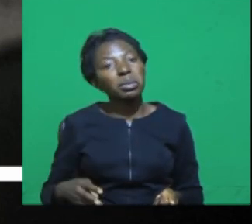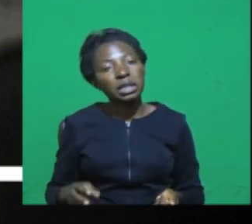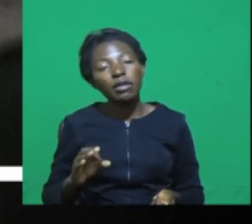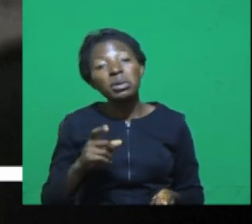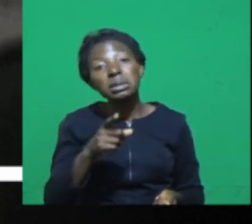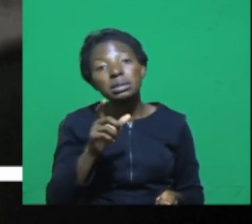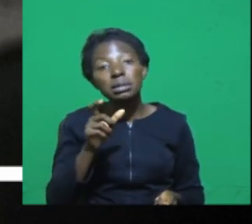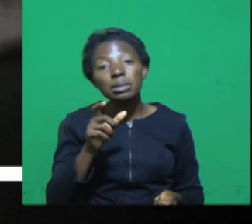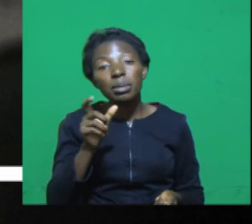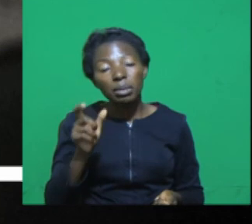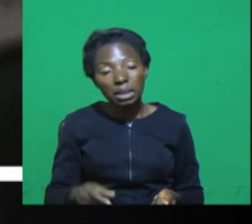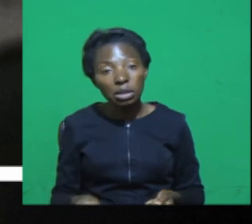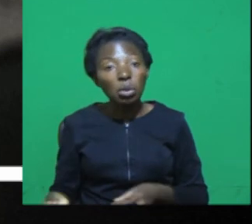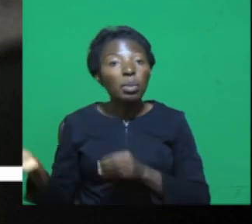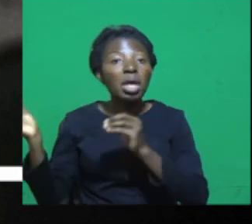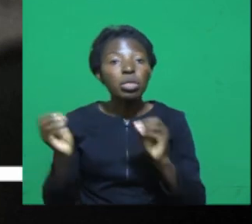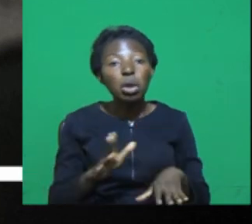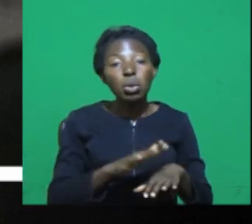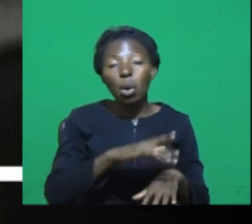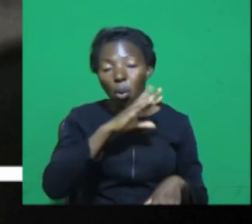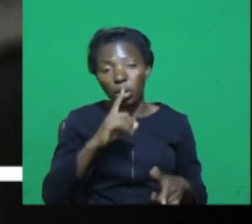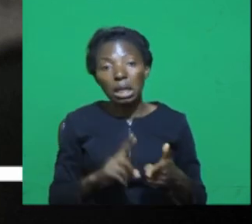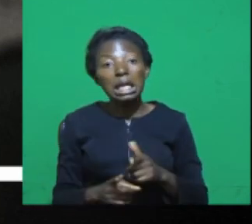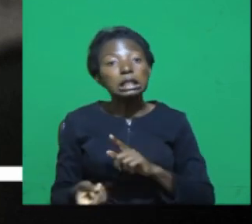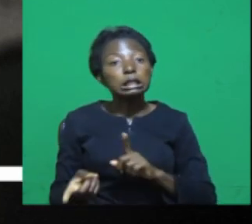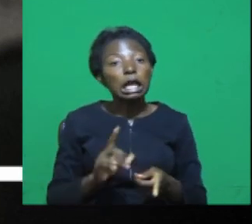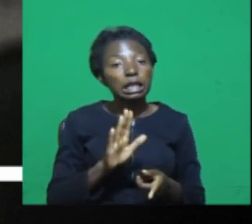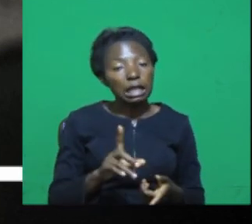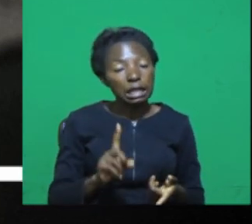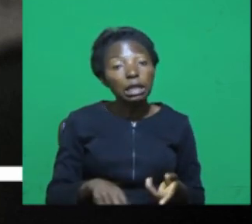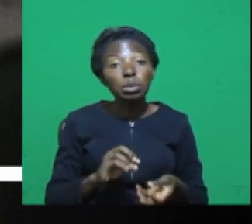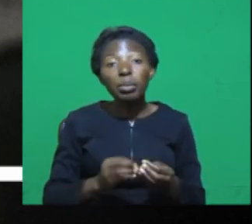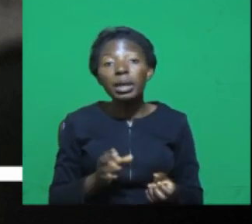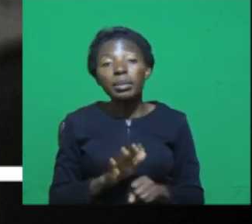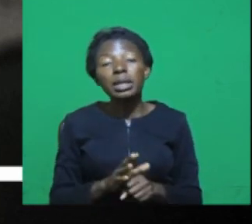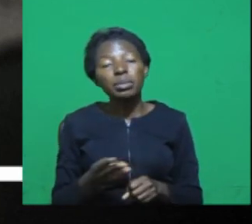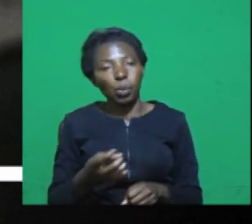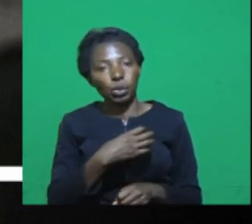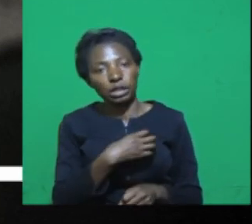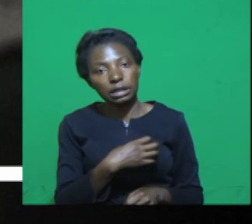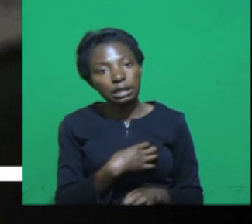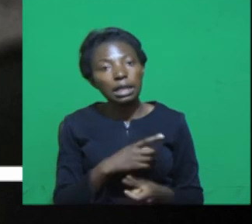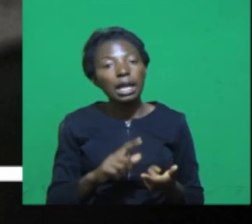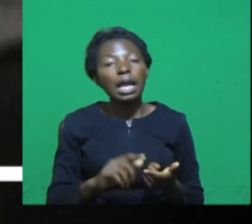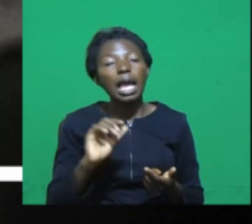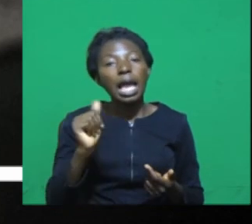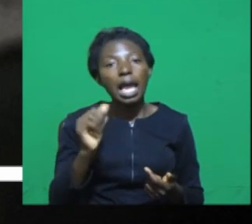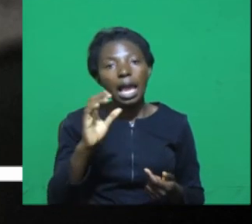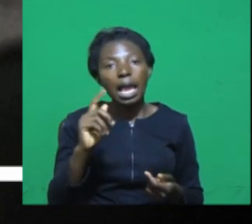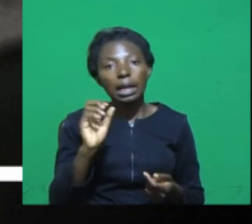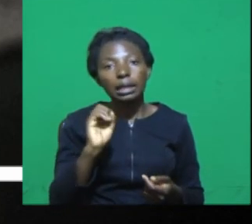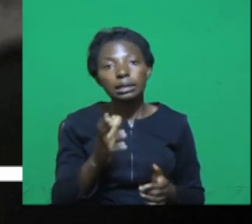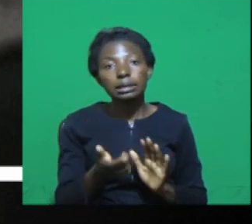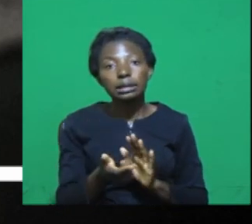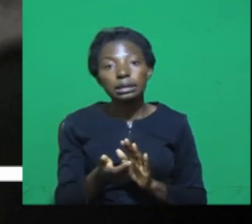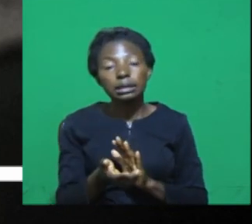guyo risungirirwe pamutsipa wake awisirwe mugungwa pakuti agumbuse mumwe wevaduku ava. Mabasa 19